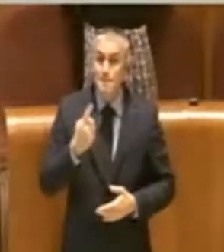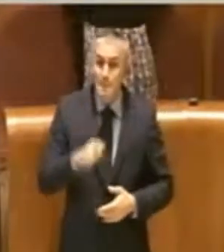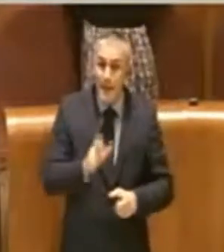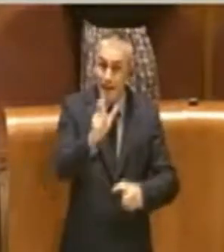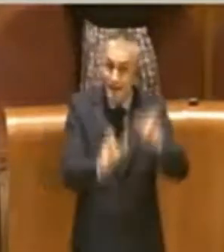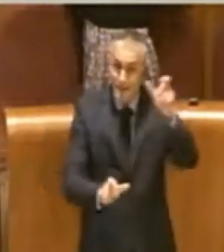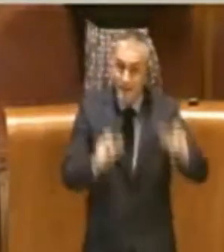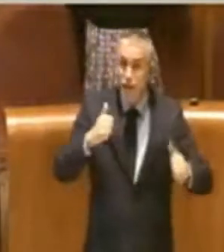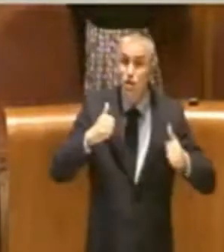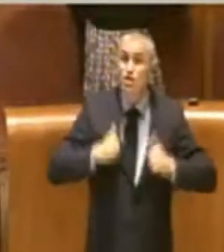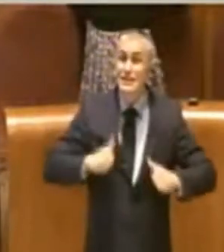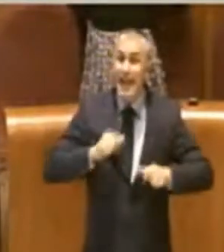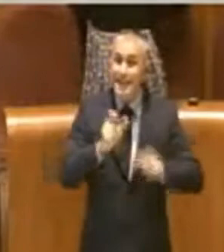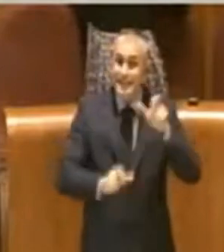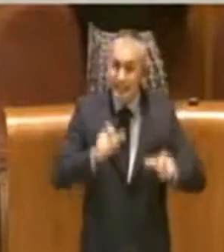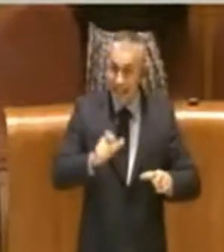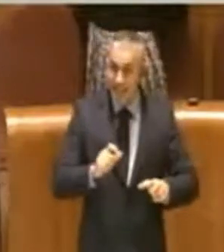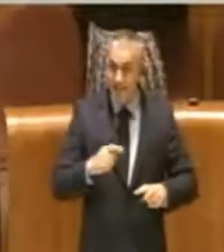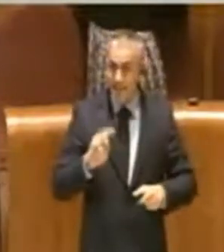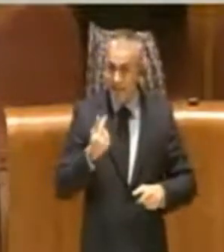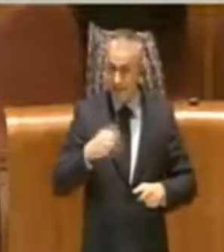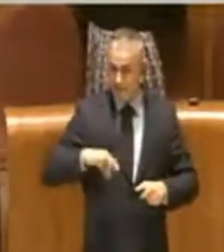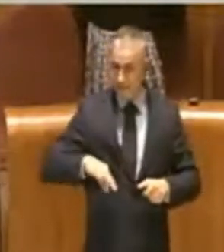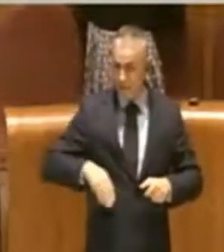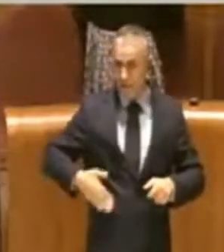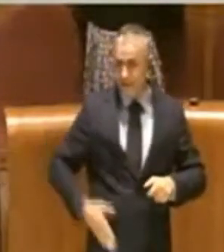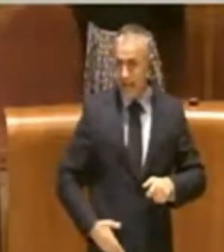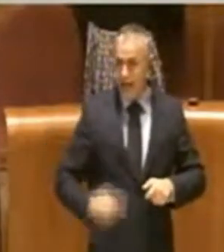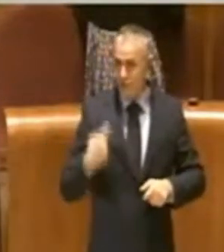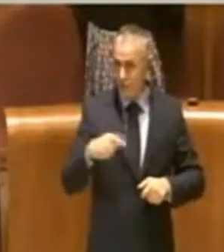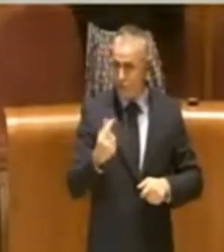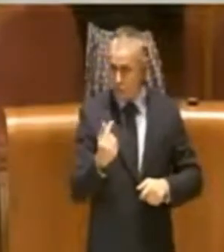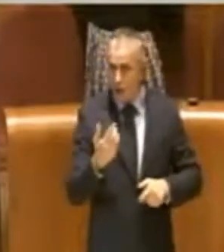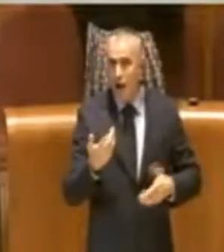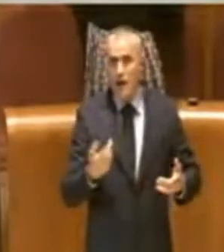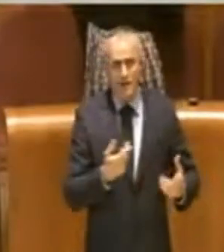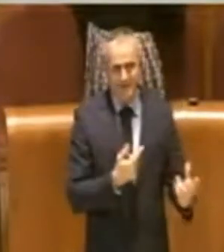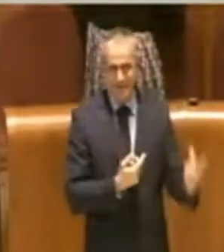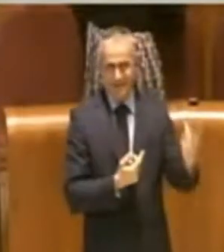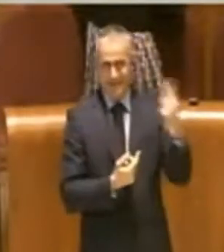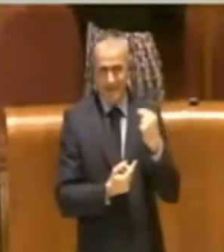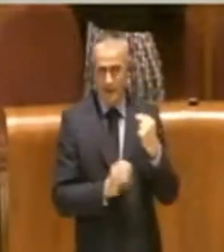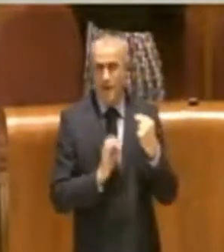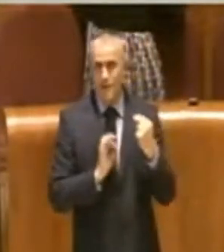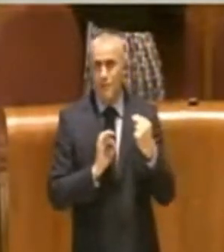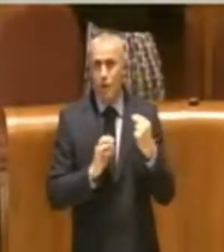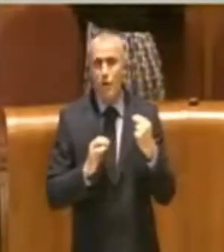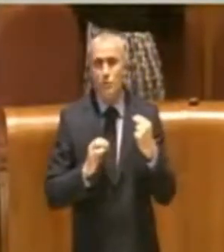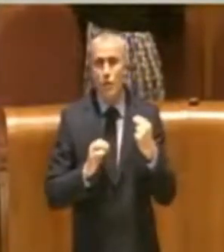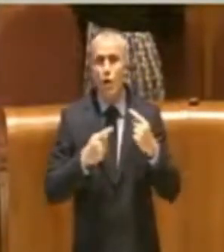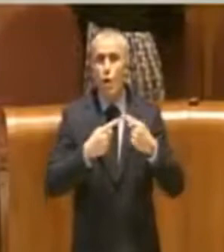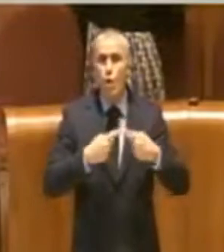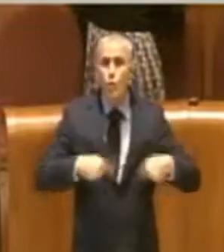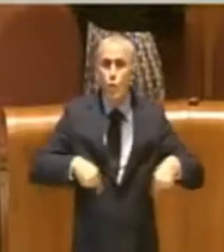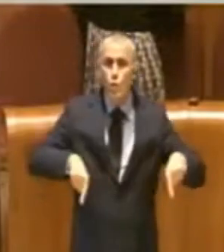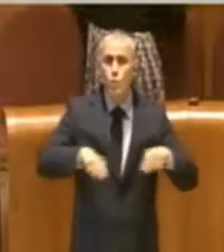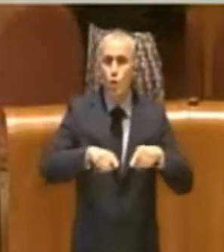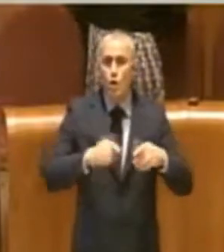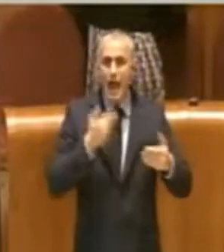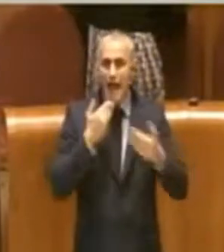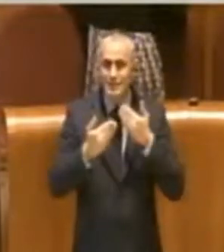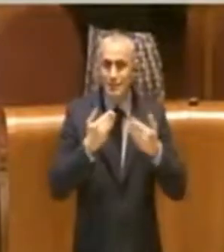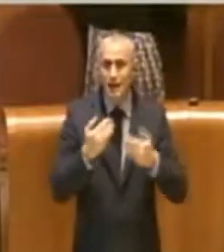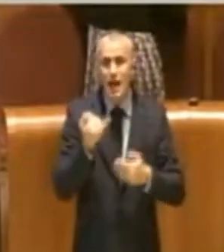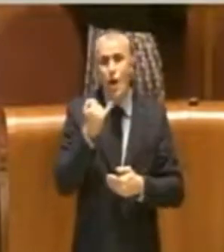romani, cito brevemente quello che è stato argomento della riunione dell'Assemblea,